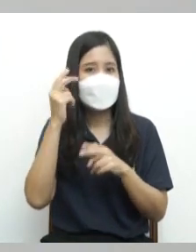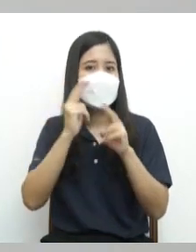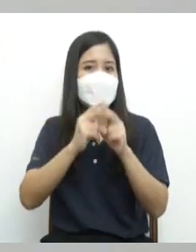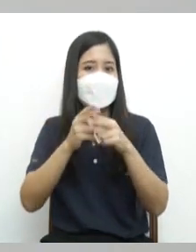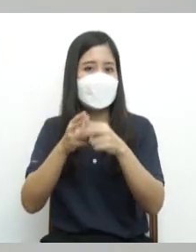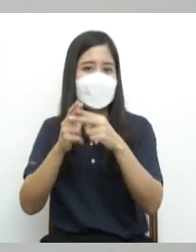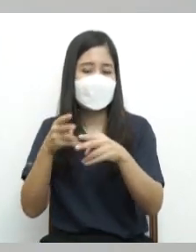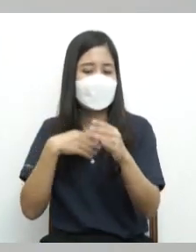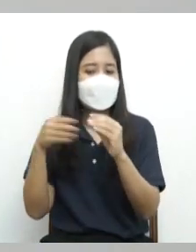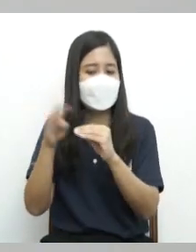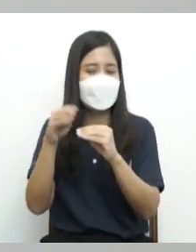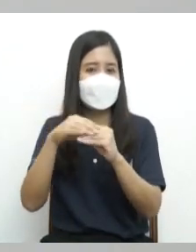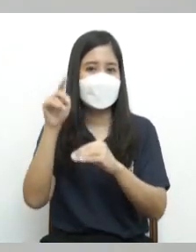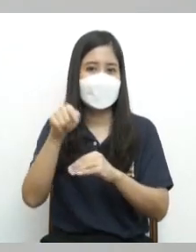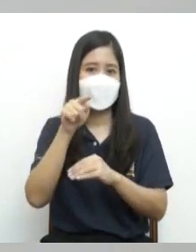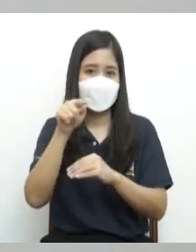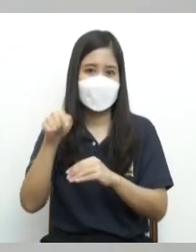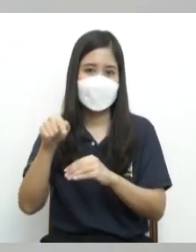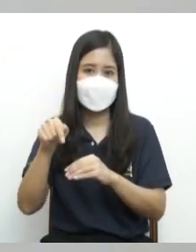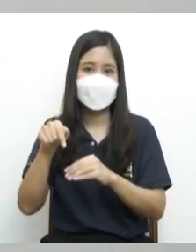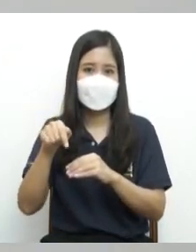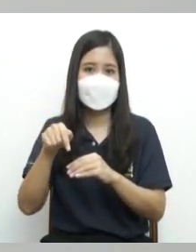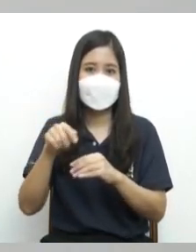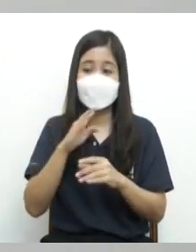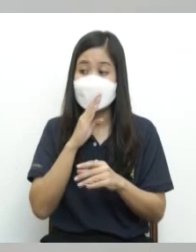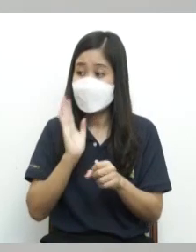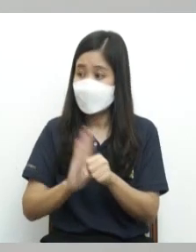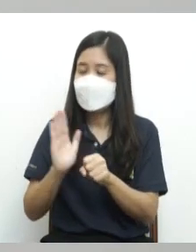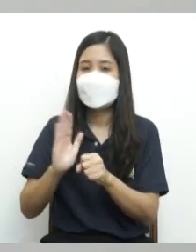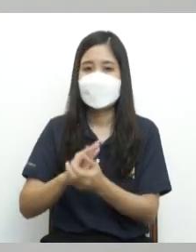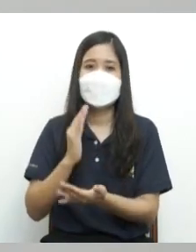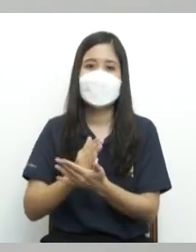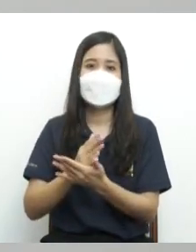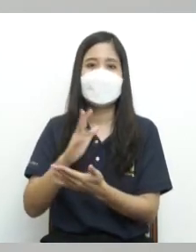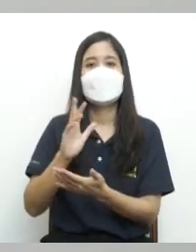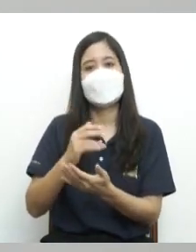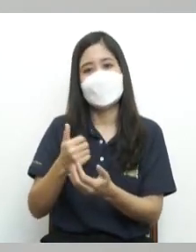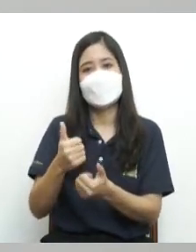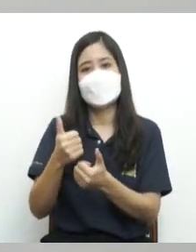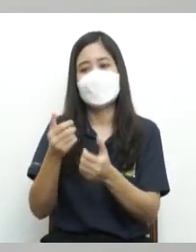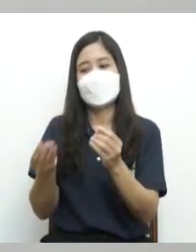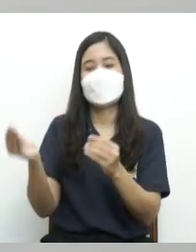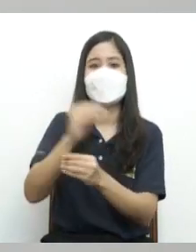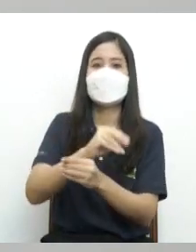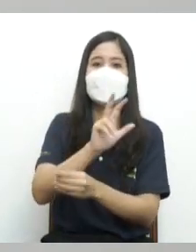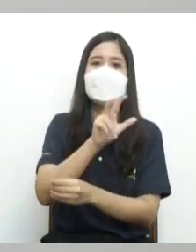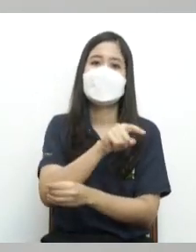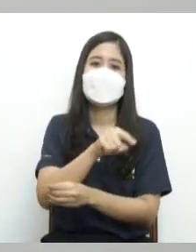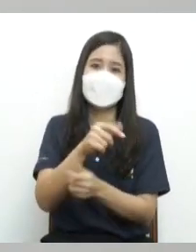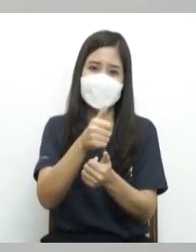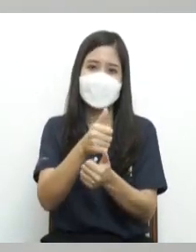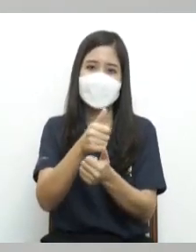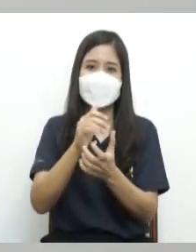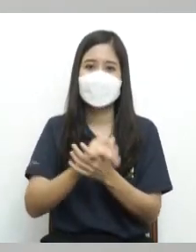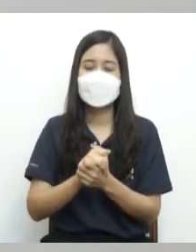ก็ถอนก็เรียกไม่ถอนนะก็หรือว่าหยุดการออมเพิ่มแล้วก็กลับที่ 3% เหมือนเดิมได้นะคะนี่ถ้าตั้งใจจะออมเพิ่มเห็นด้วยแล้วว่าถ้า